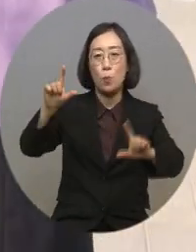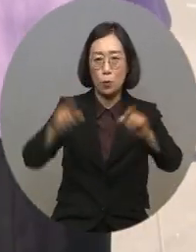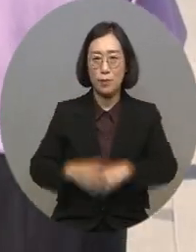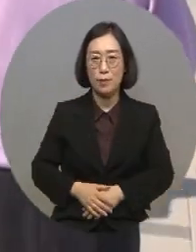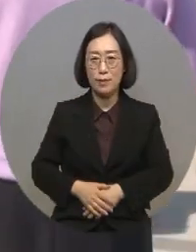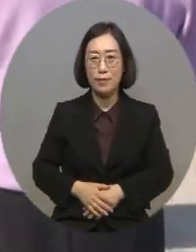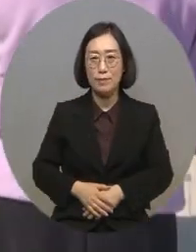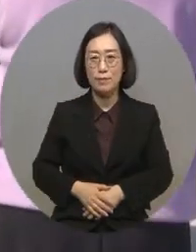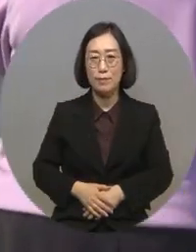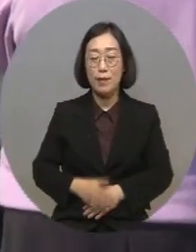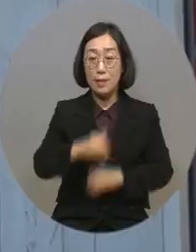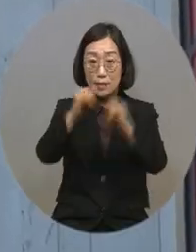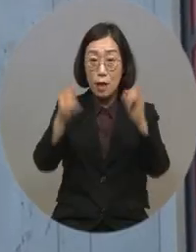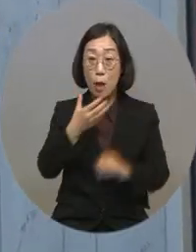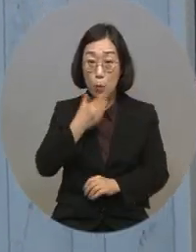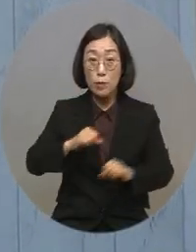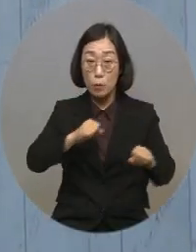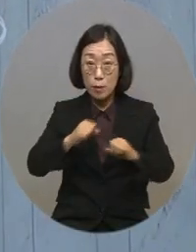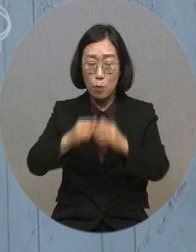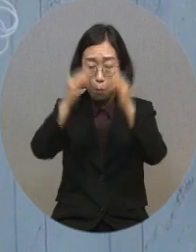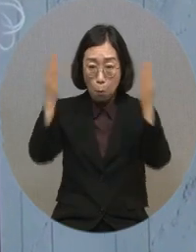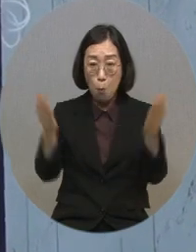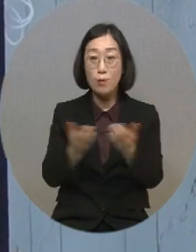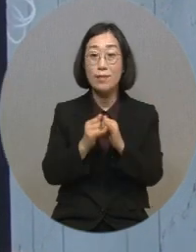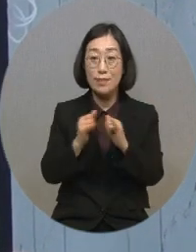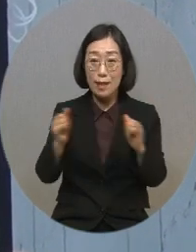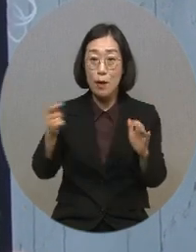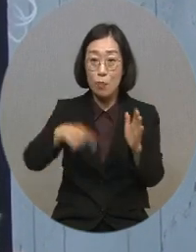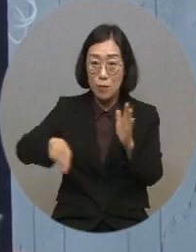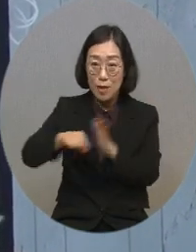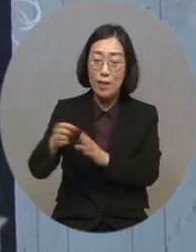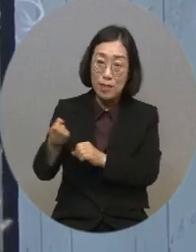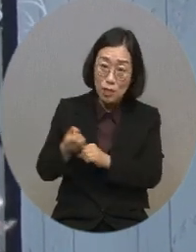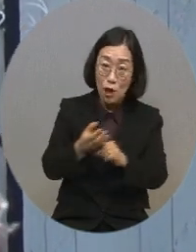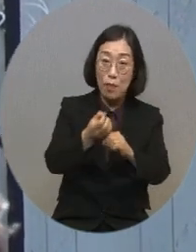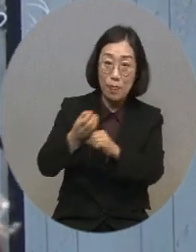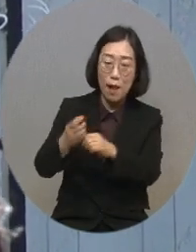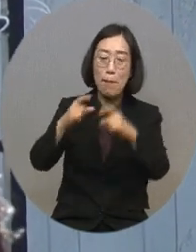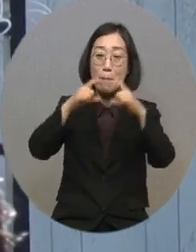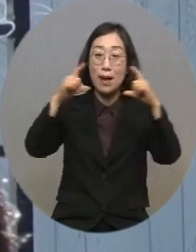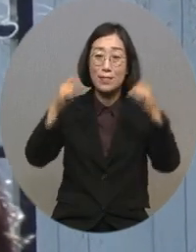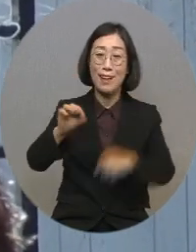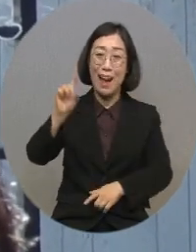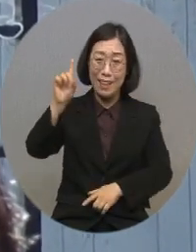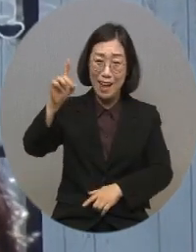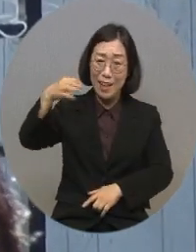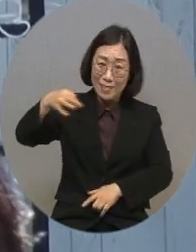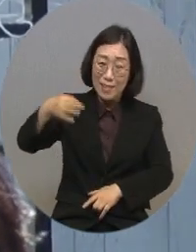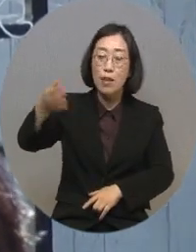사회복지 현장 그곳에서 일하는 많은 사회복지사들에게 전해지는 한 장의 마스크가